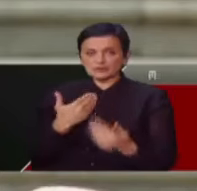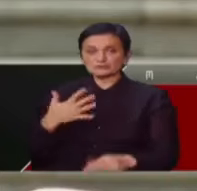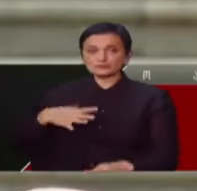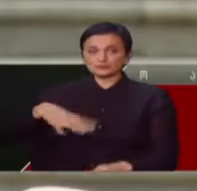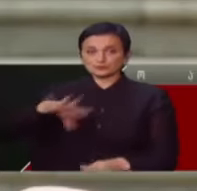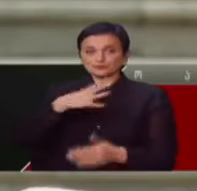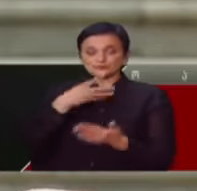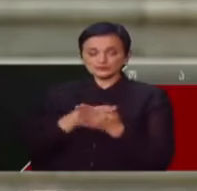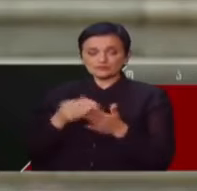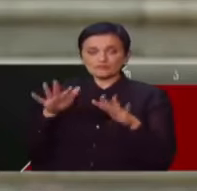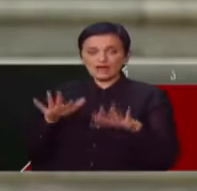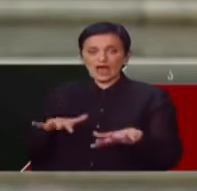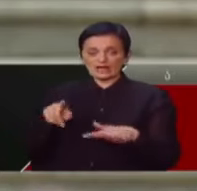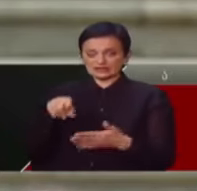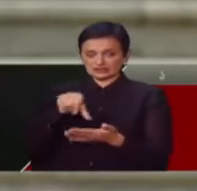საქართველო თავისი ადგილი დაიკავა.